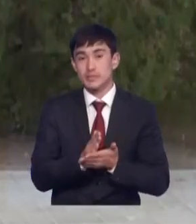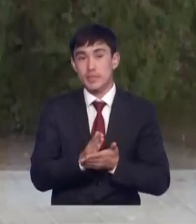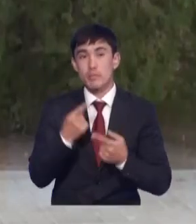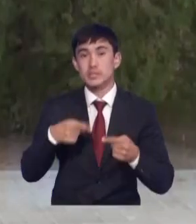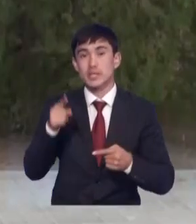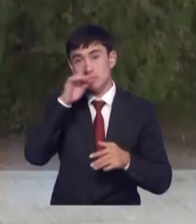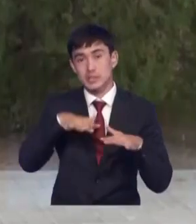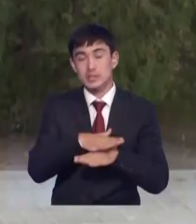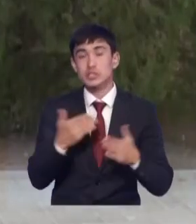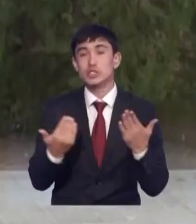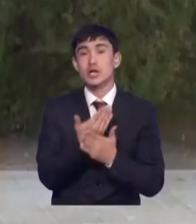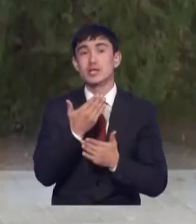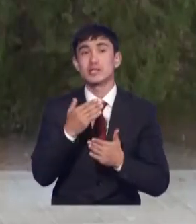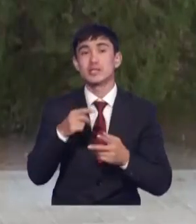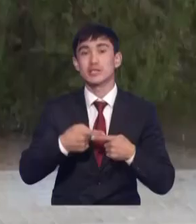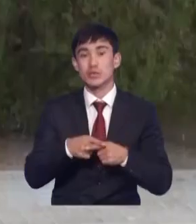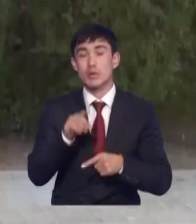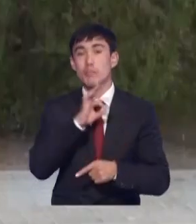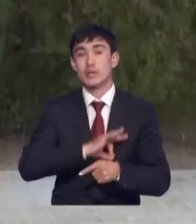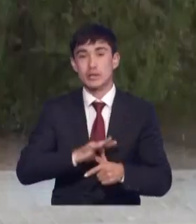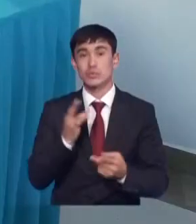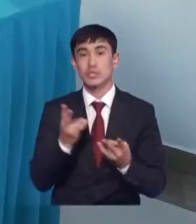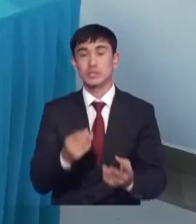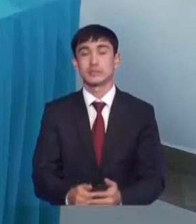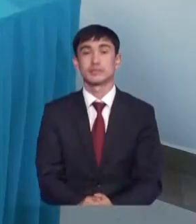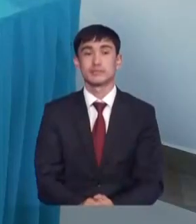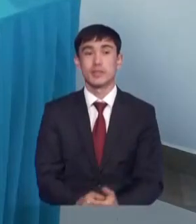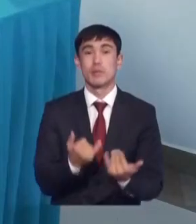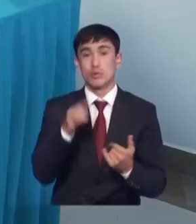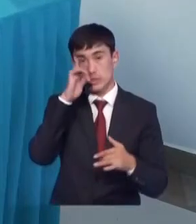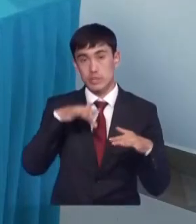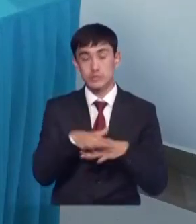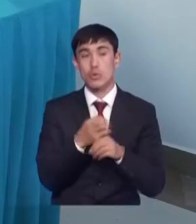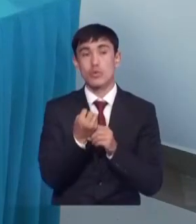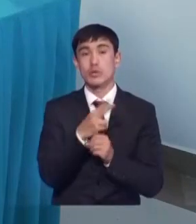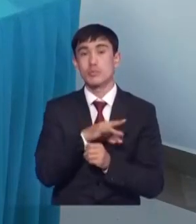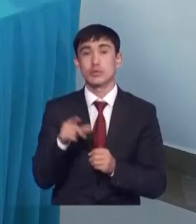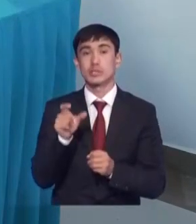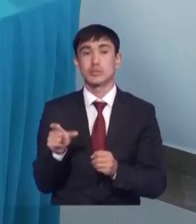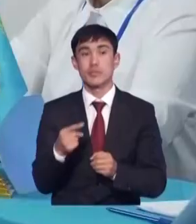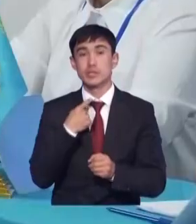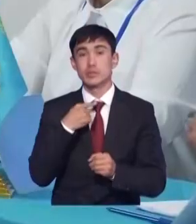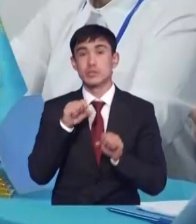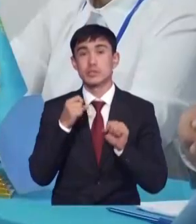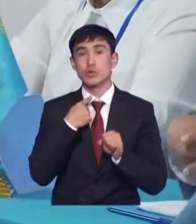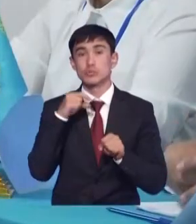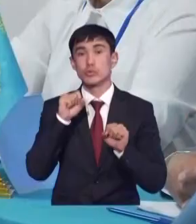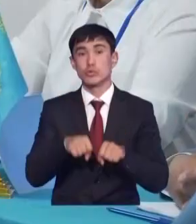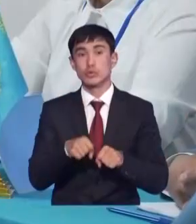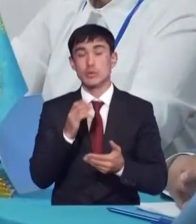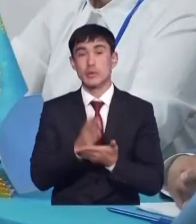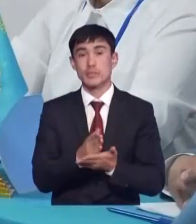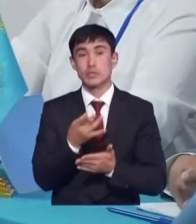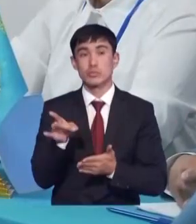сияқты жаңа технологияларды пайдалану қажет деп санаймын. Бүгін елімізде 12 миллионнан аса азамат дауыс беру құқығына ие.